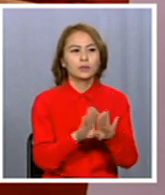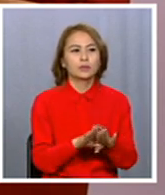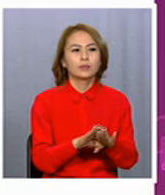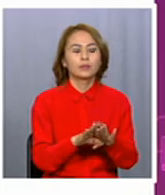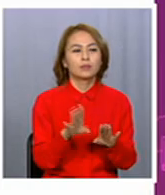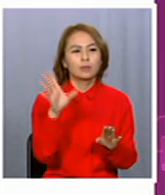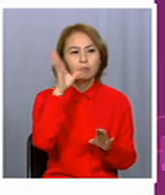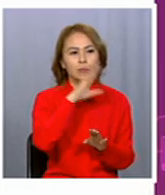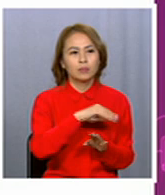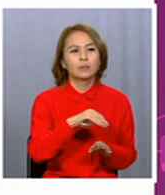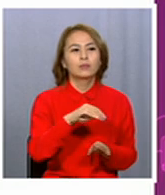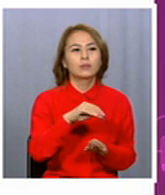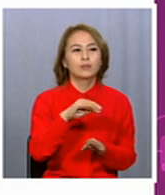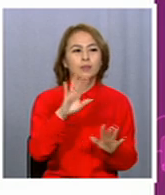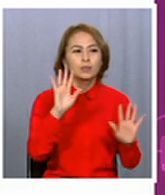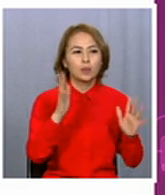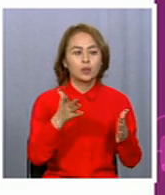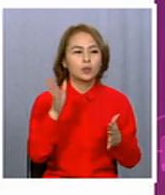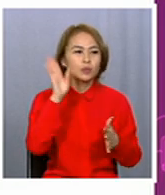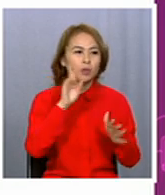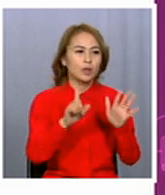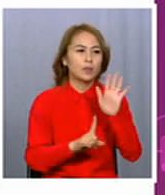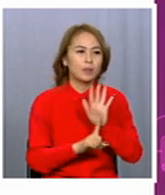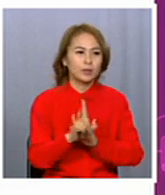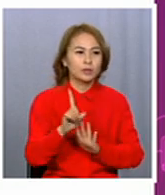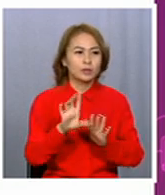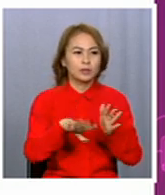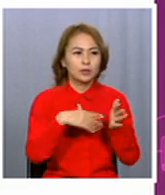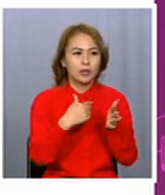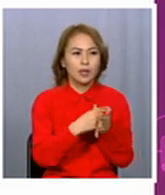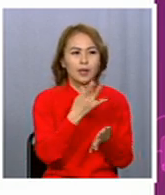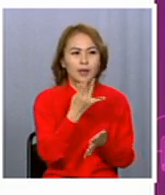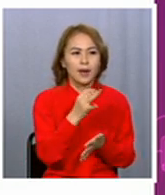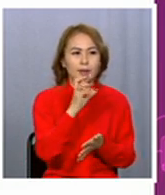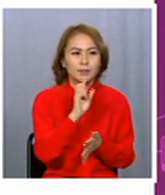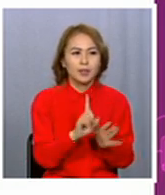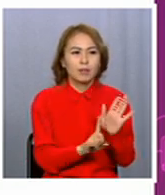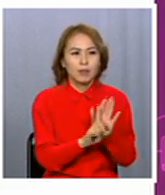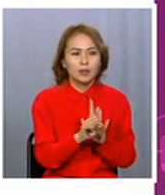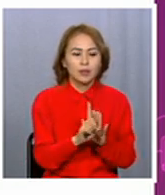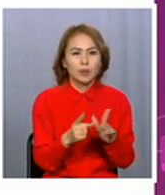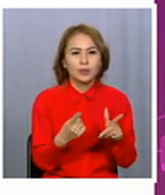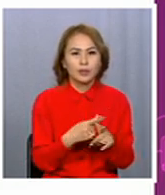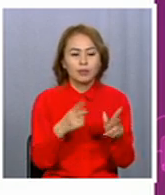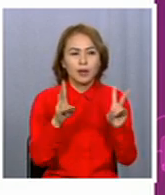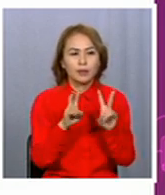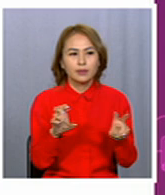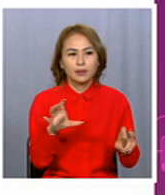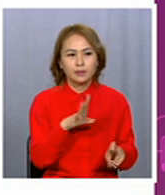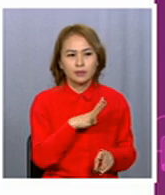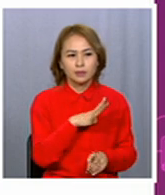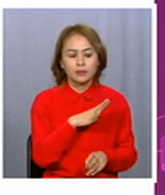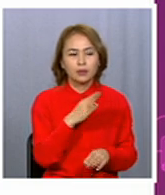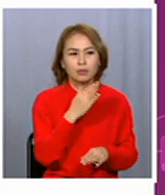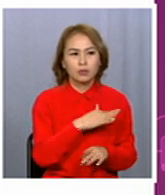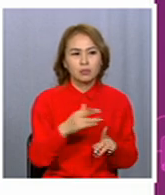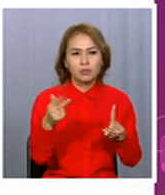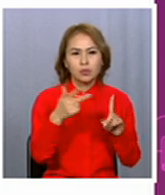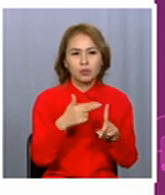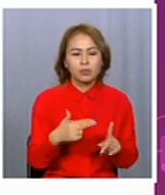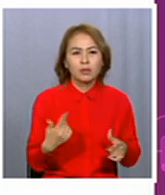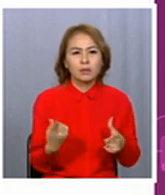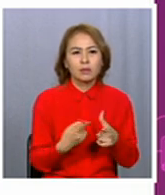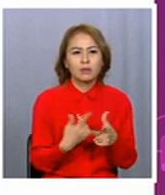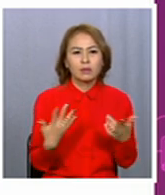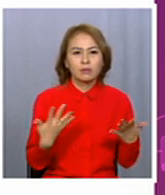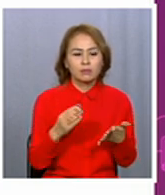қандыратын мөлдір сулы бастауды сол күннен бастап Райымбек бастау деп атады. Балалар, бұл бөлімге қандай ат қоюға